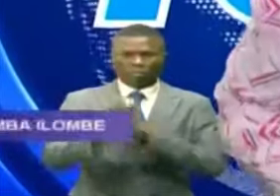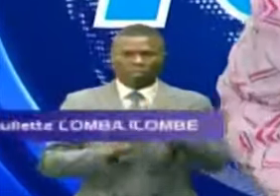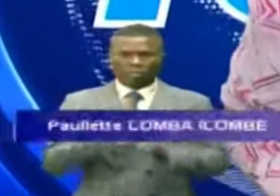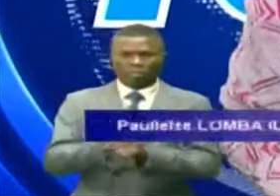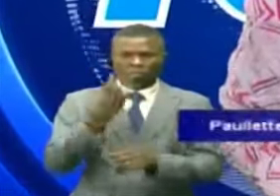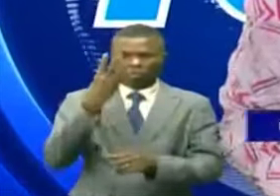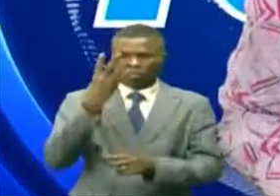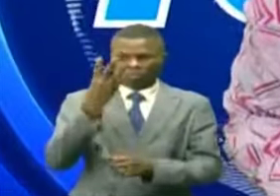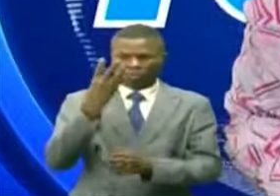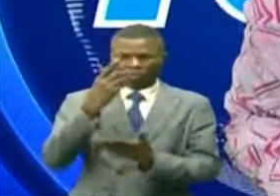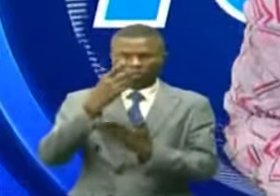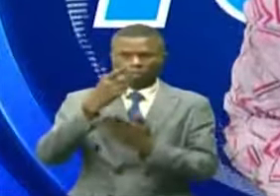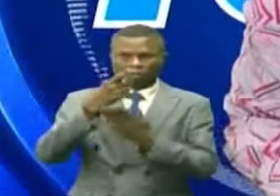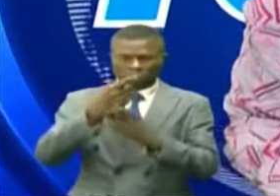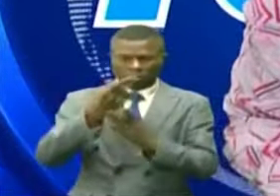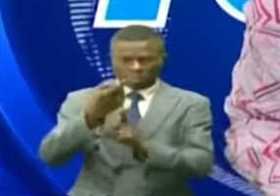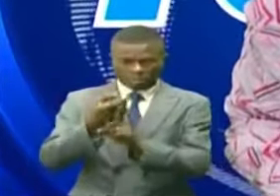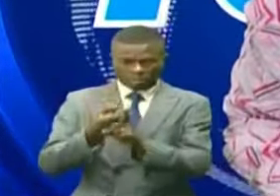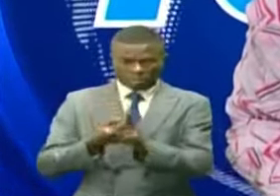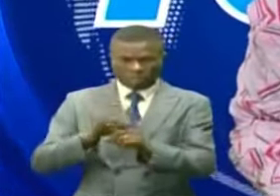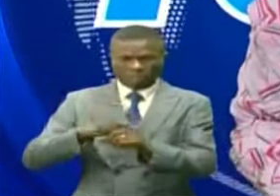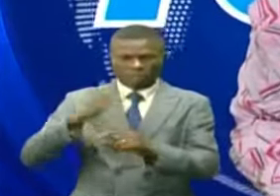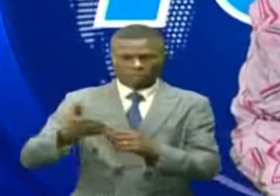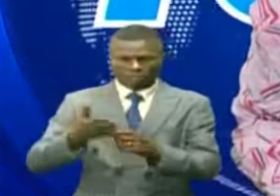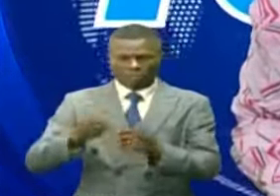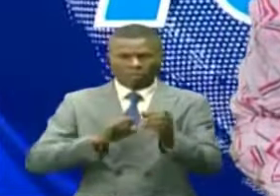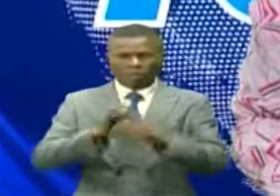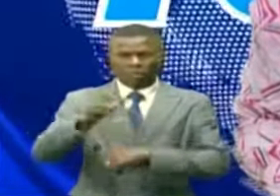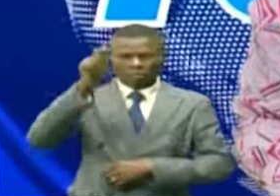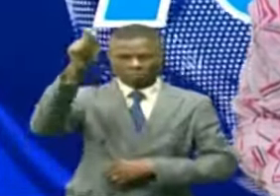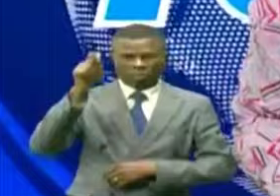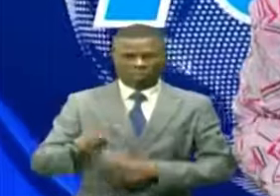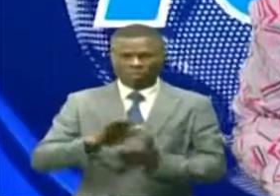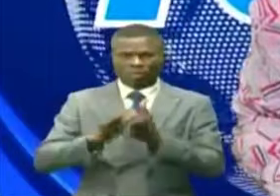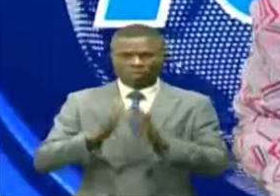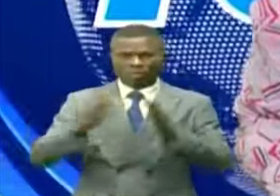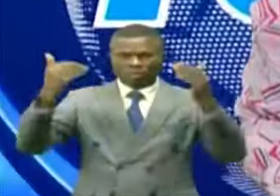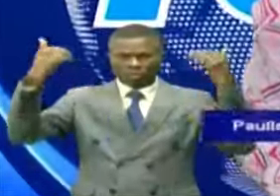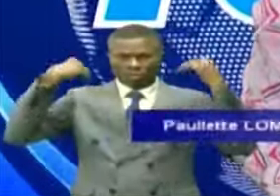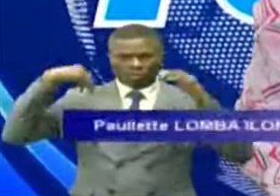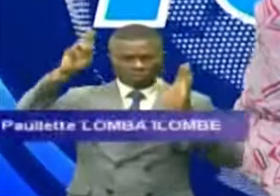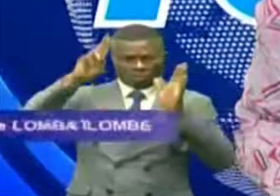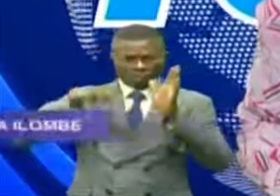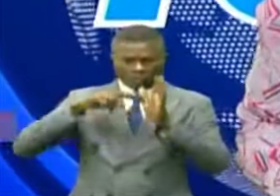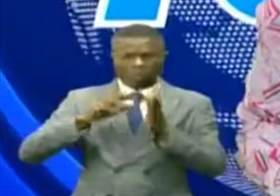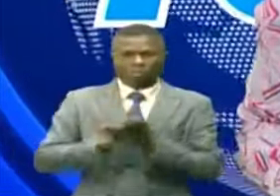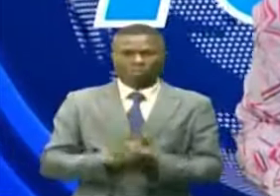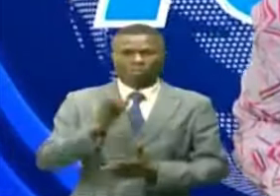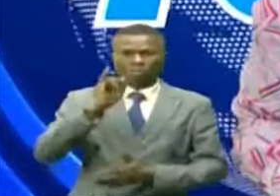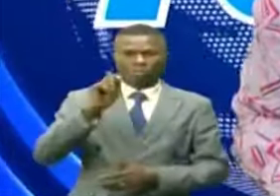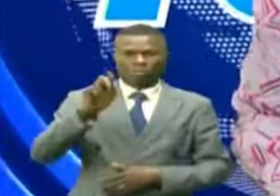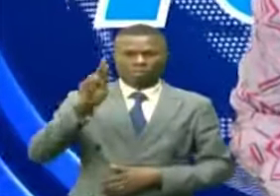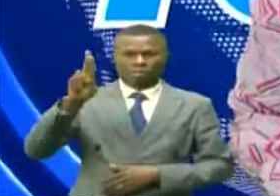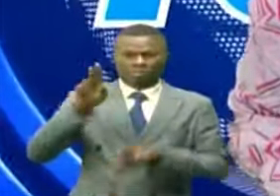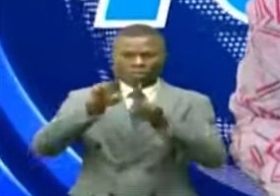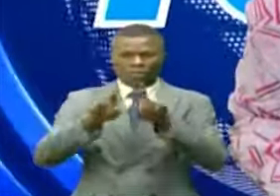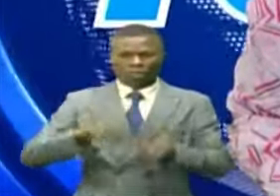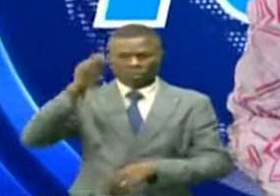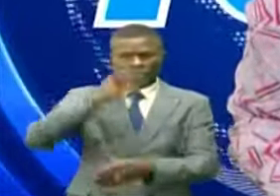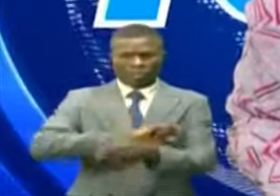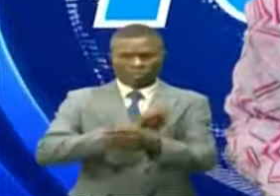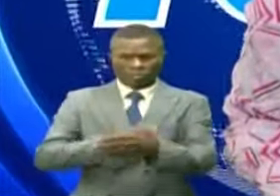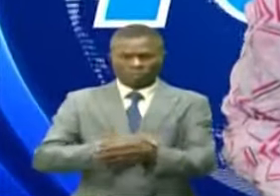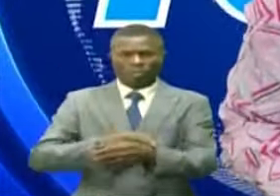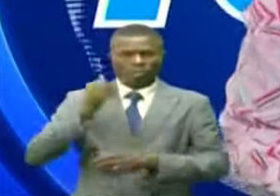4 mois après la décision de décréter l'état de siège en itouri et dans le Nord kivou le président de la République a annoncé